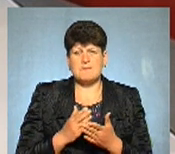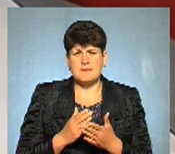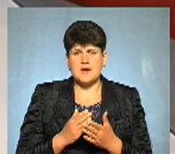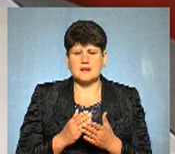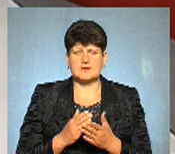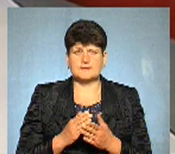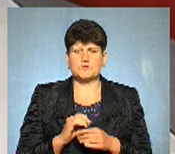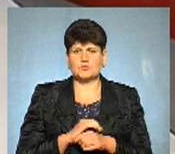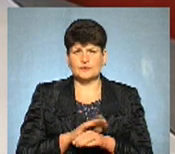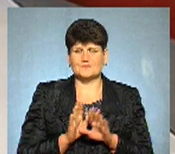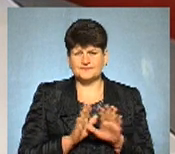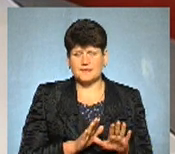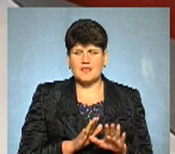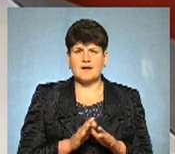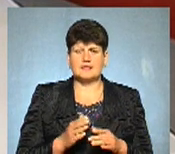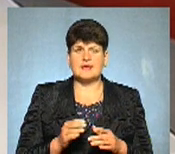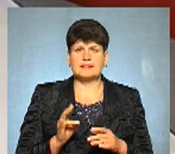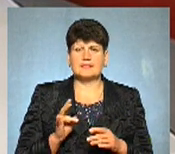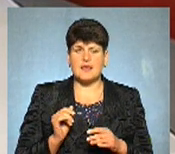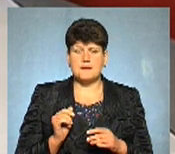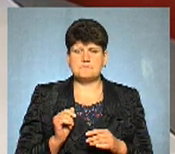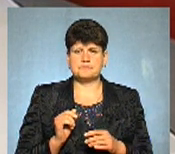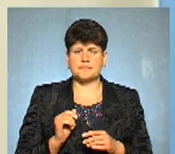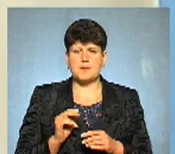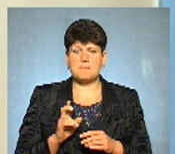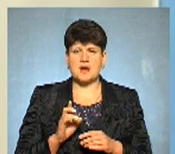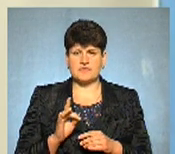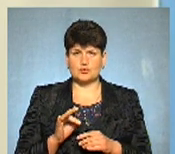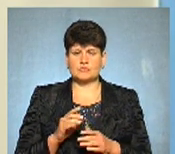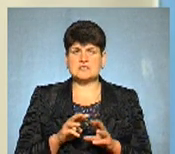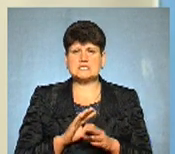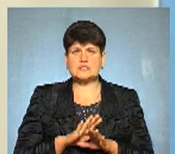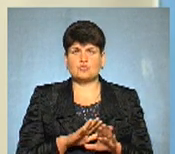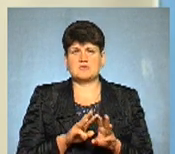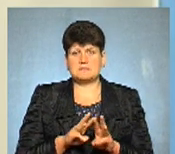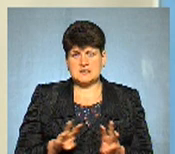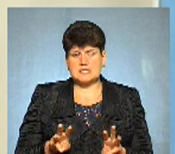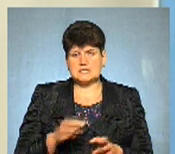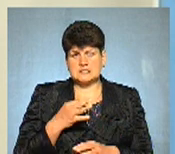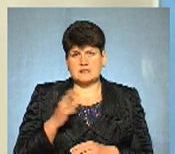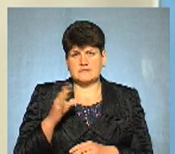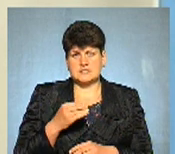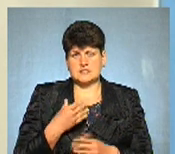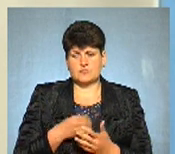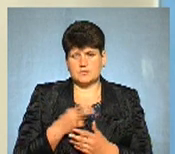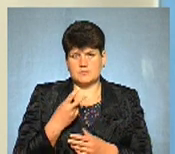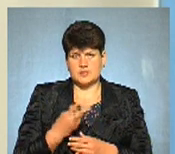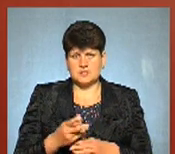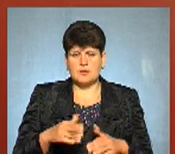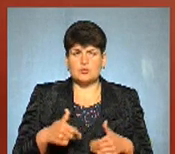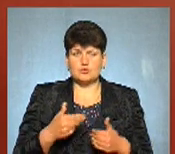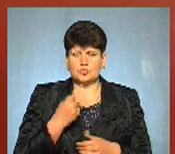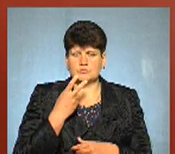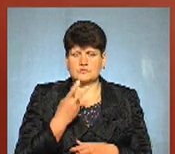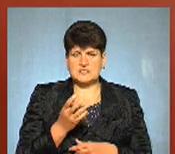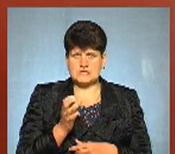до COVID-19, але на брифінгу заступник міністра озвучила всі свої бачення. Я пропоную зараз переглянути